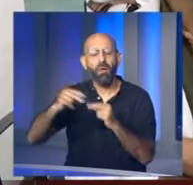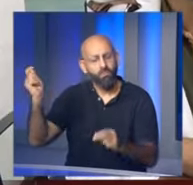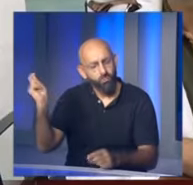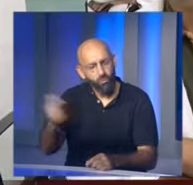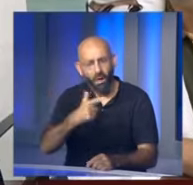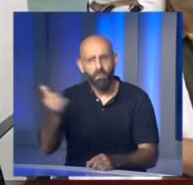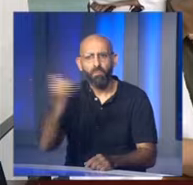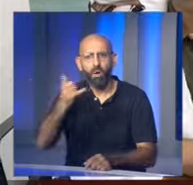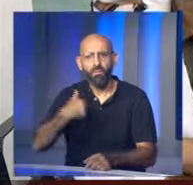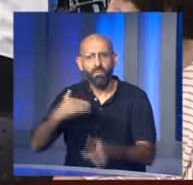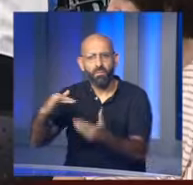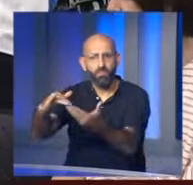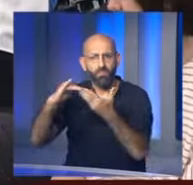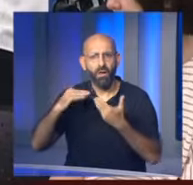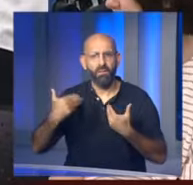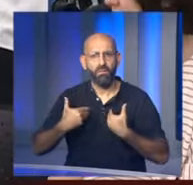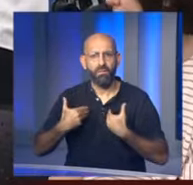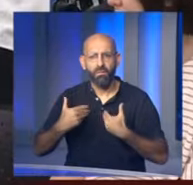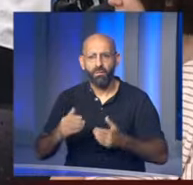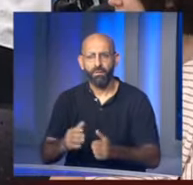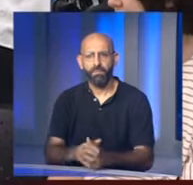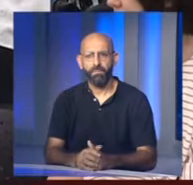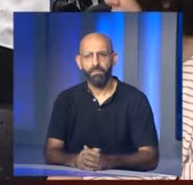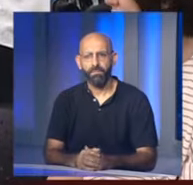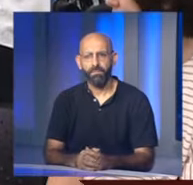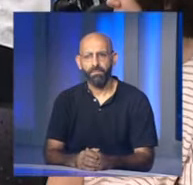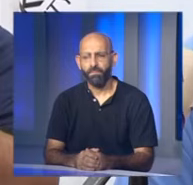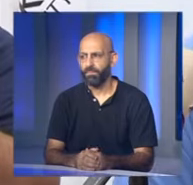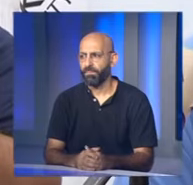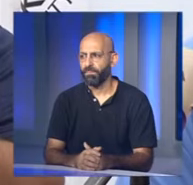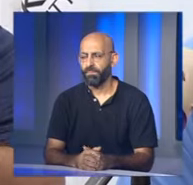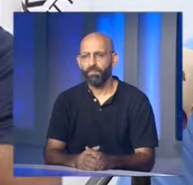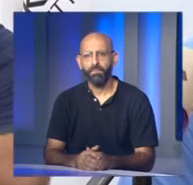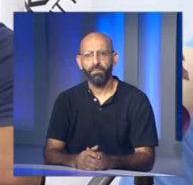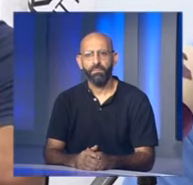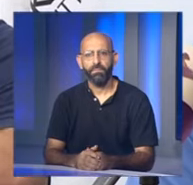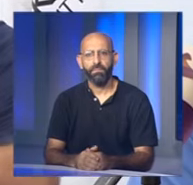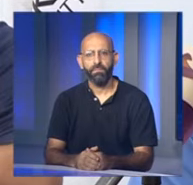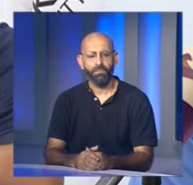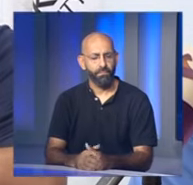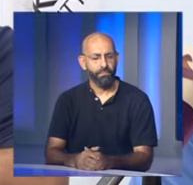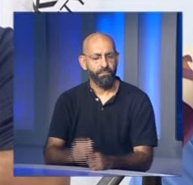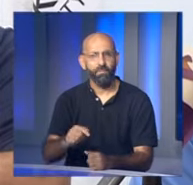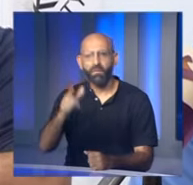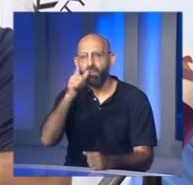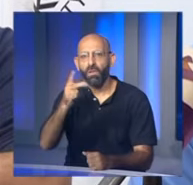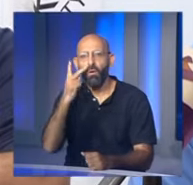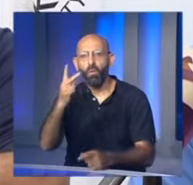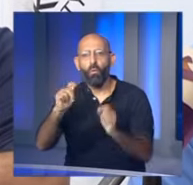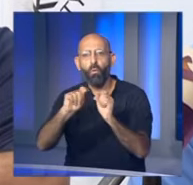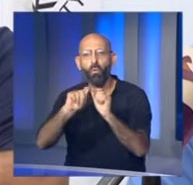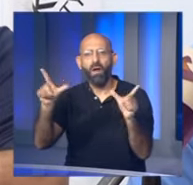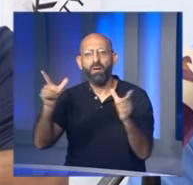موجوده لخدمه جميع اللبنانيين وملجا لهم بس اصرارنا على هيدي الوقفه اجا